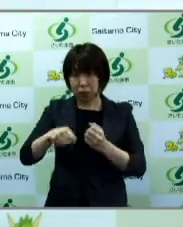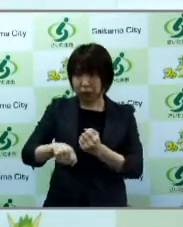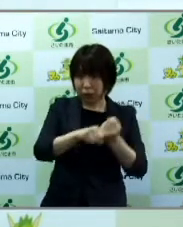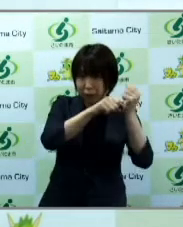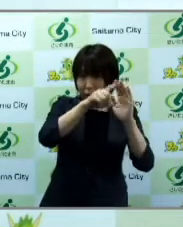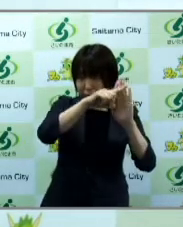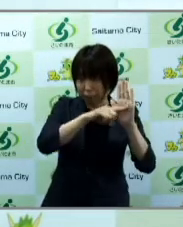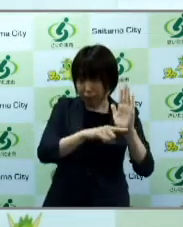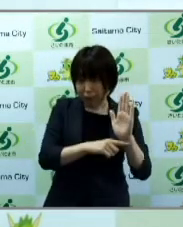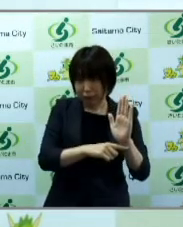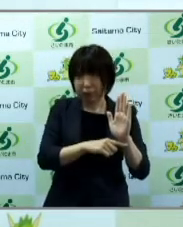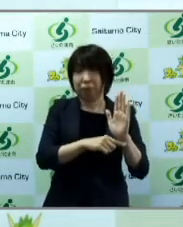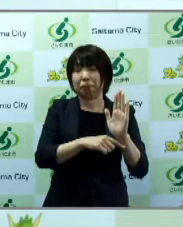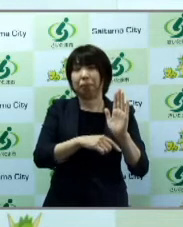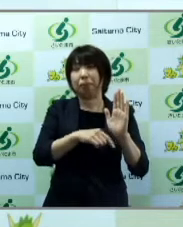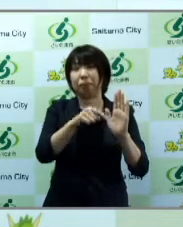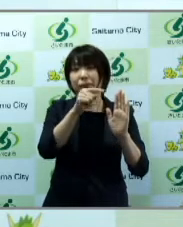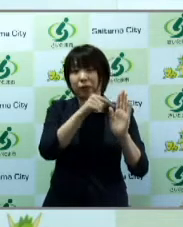うに思っているところであります。